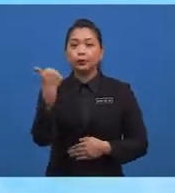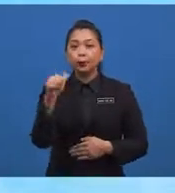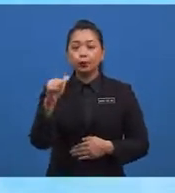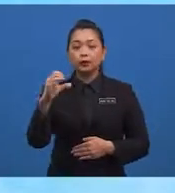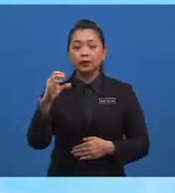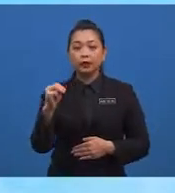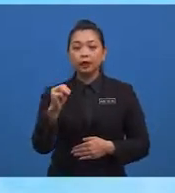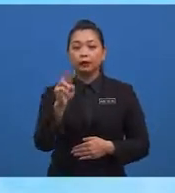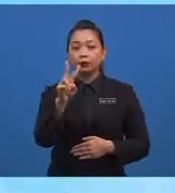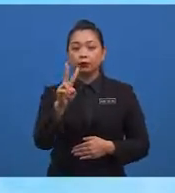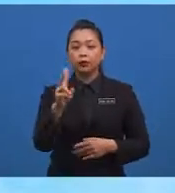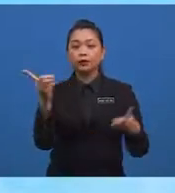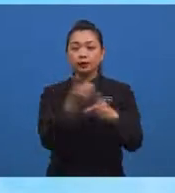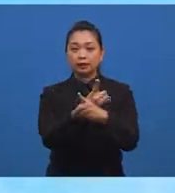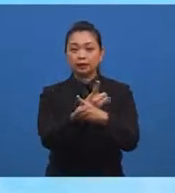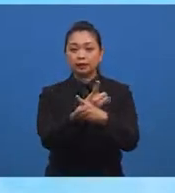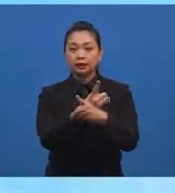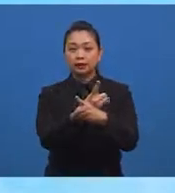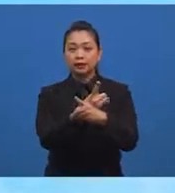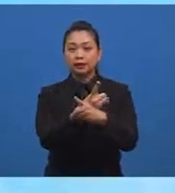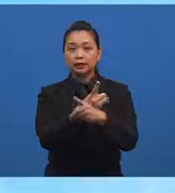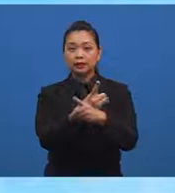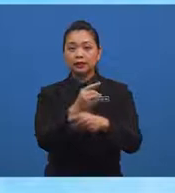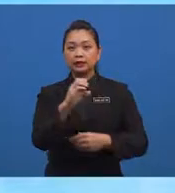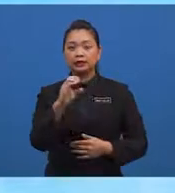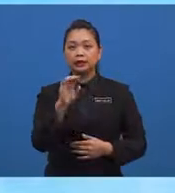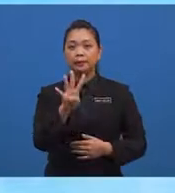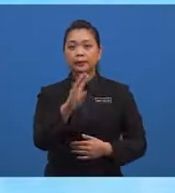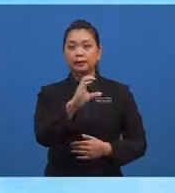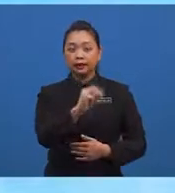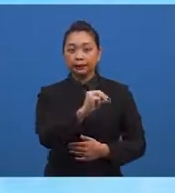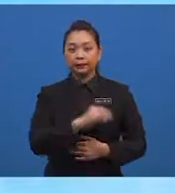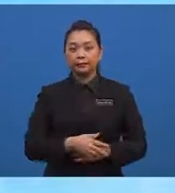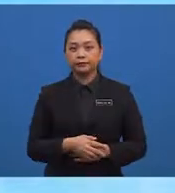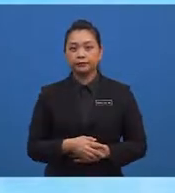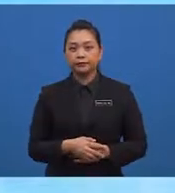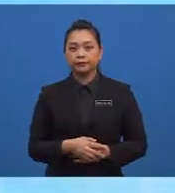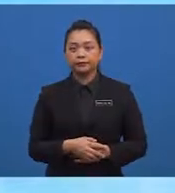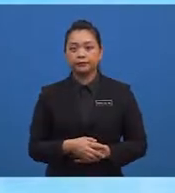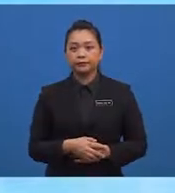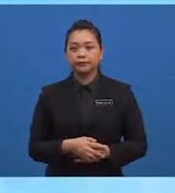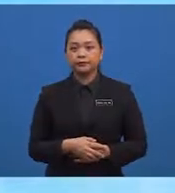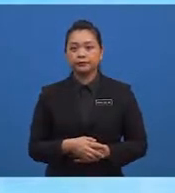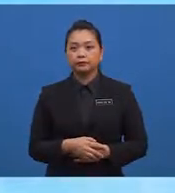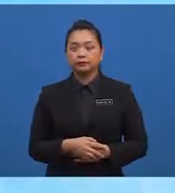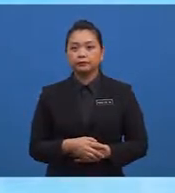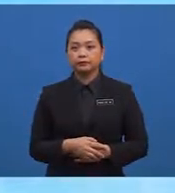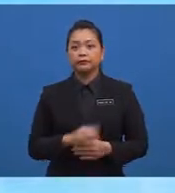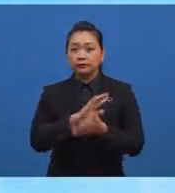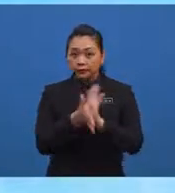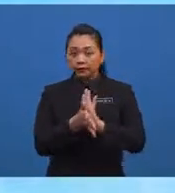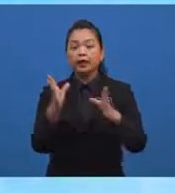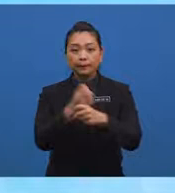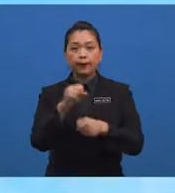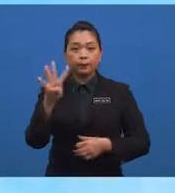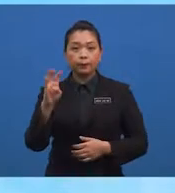cm darab dengan 4 cm. Jawapannya ialah 40